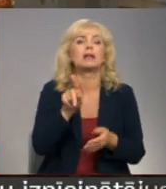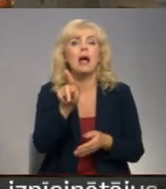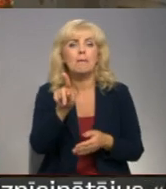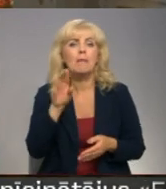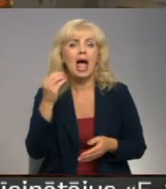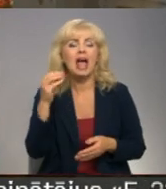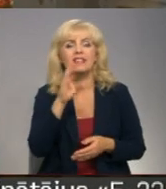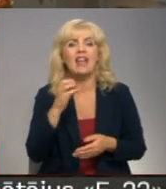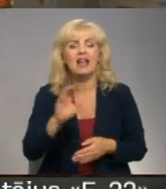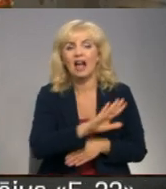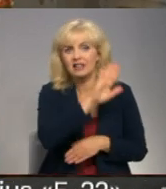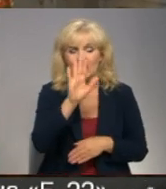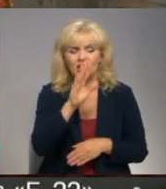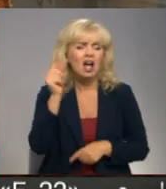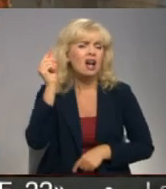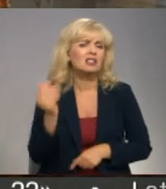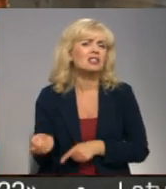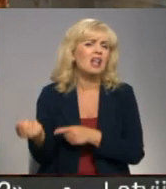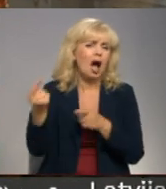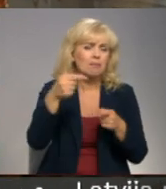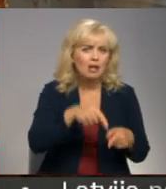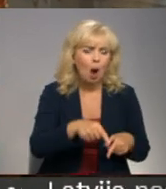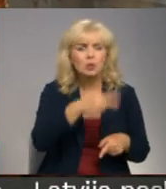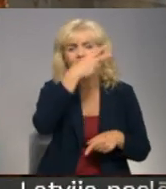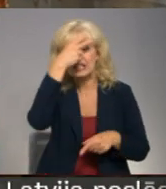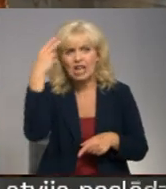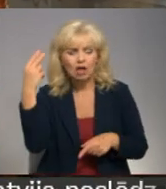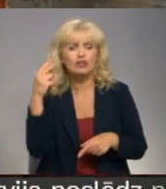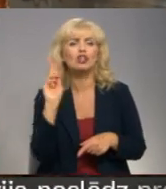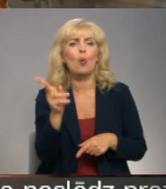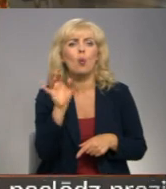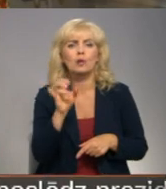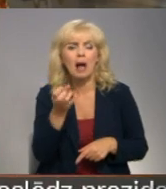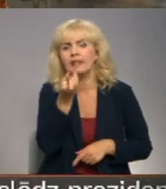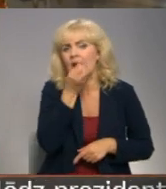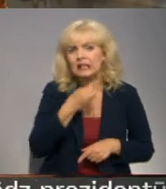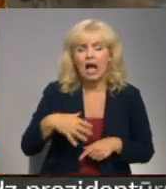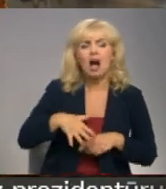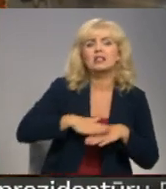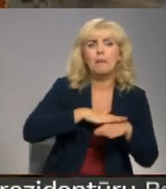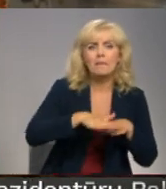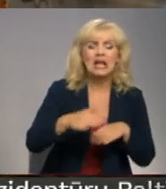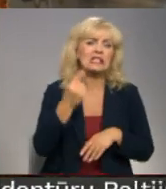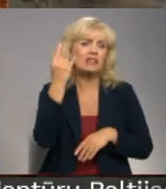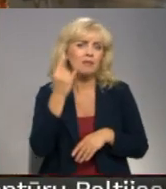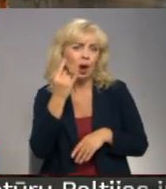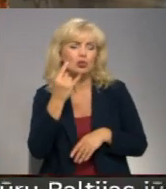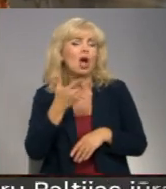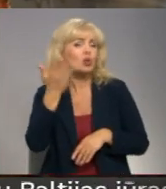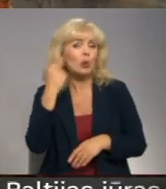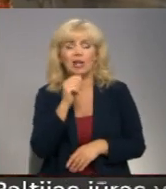un kurmenieši, un visi kopā te baznīca pilna, un vēl dārzs pilns. Logi vaļā, un tad runāja, mikrofona